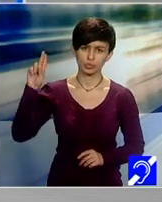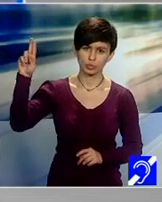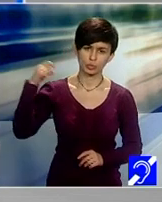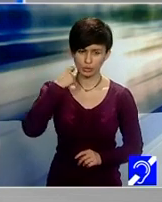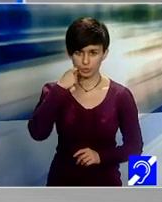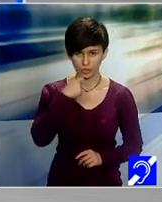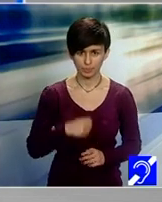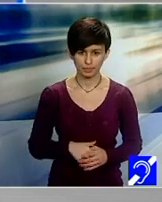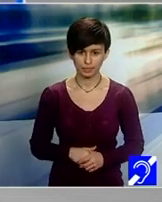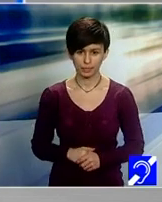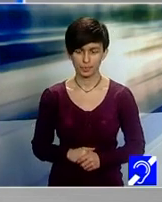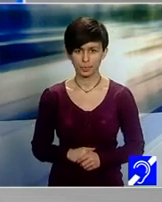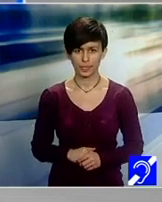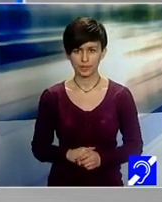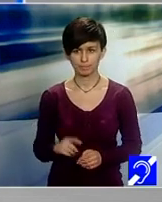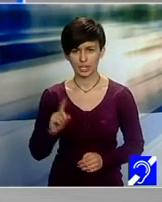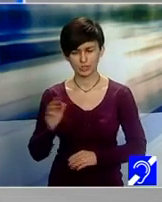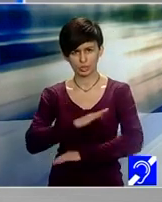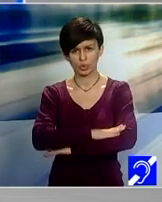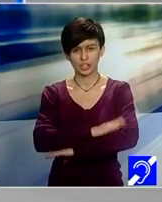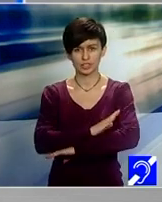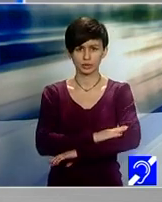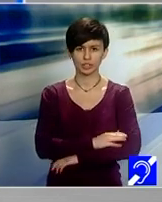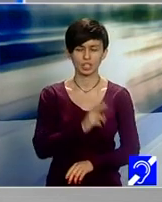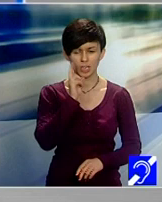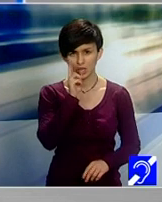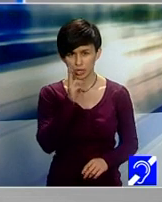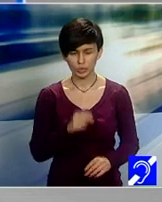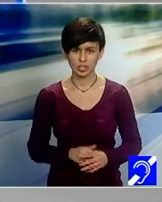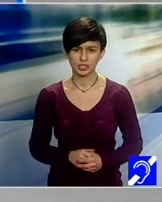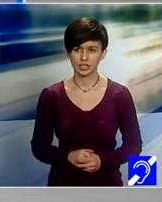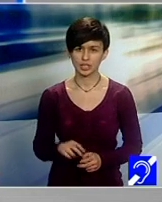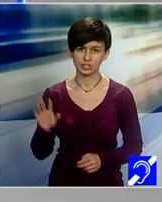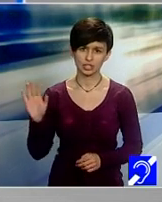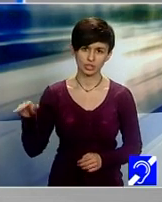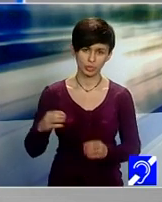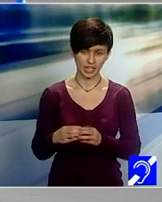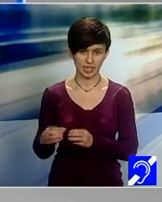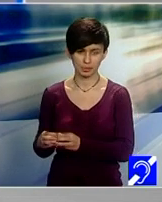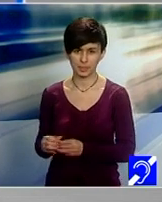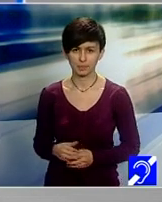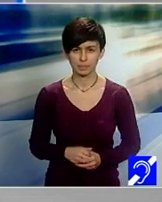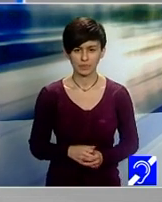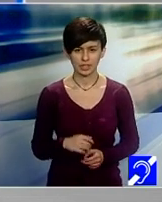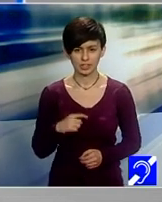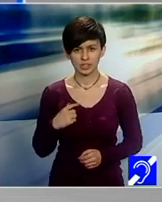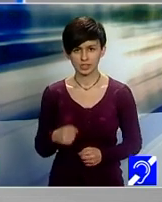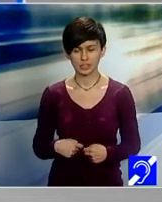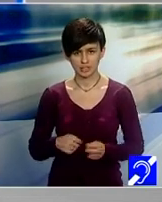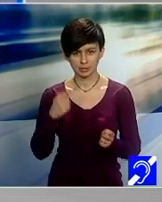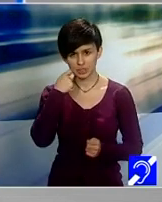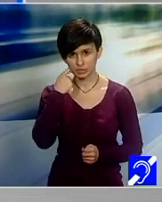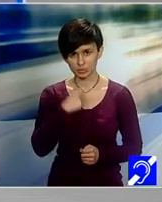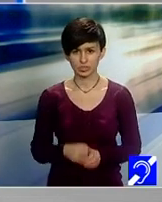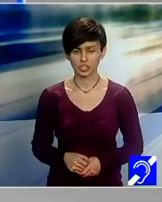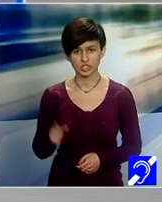ireconciliabilă atitudinea fanilor celor două echipe. De ce? Suntem toți clujeni. De ce să nu ne bucurăm că avem